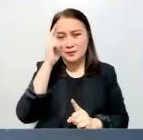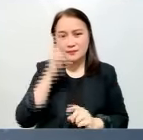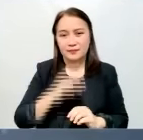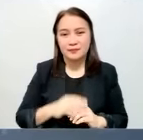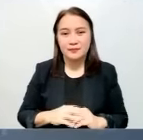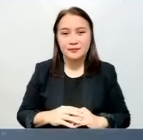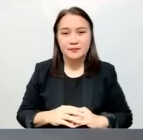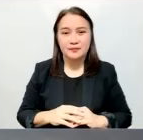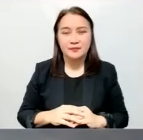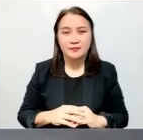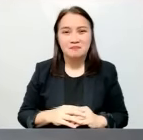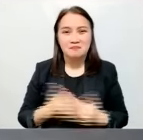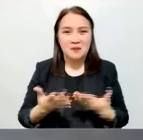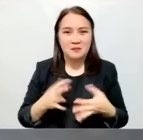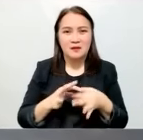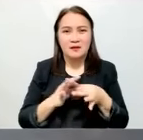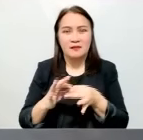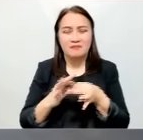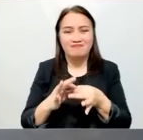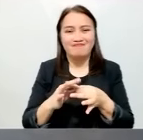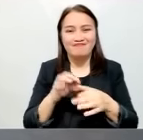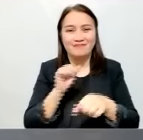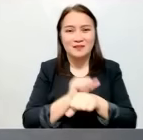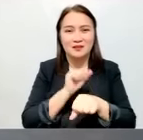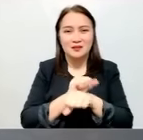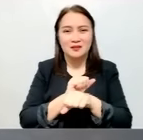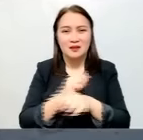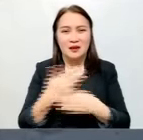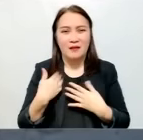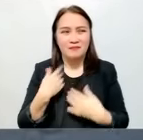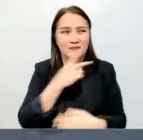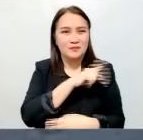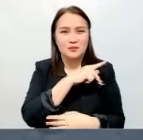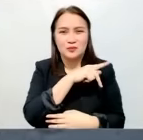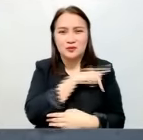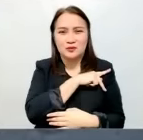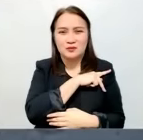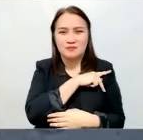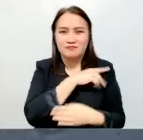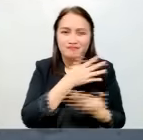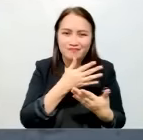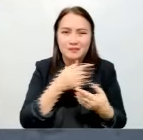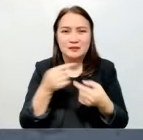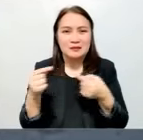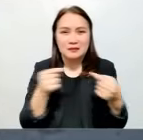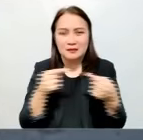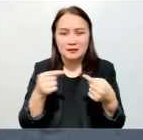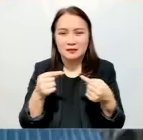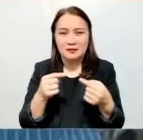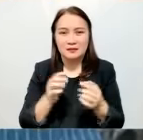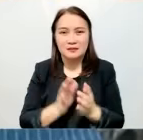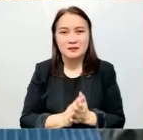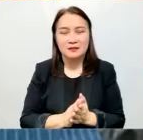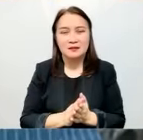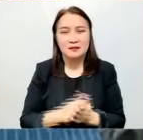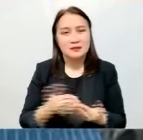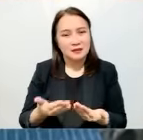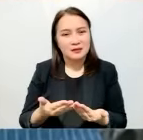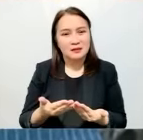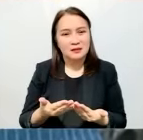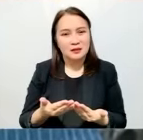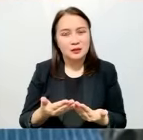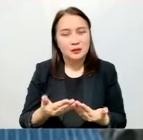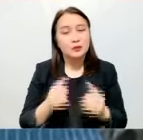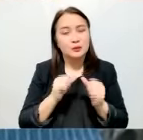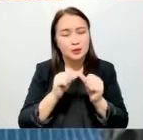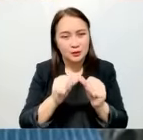kung may kinalaman ito sa trabaho niya o may personal na alitan. Ongoing yung ating forensic doon sa cellphone